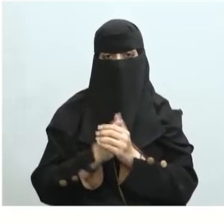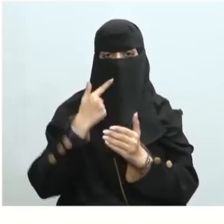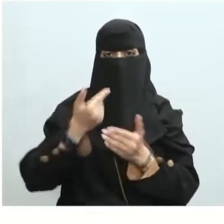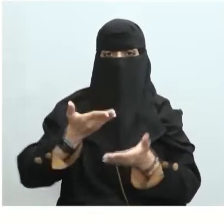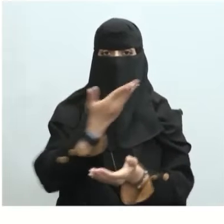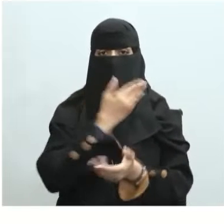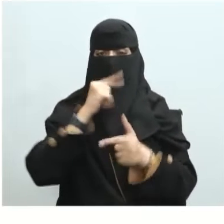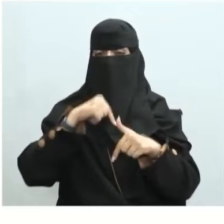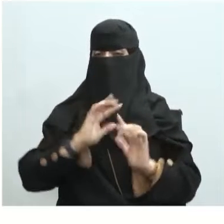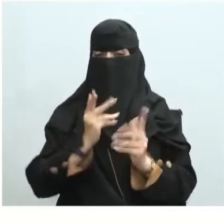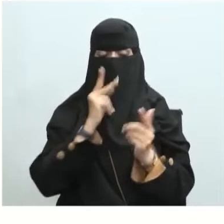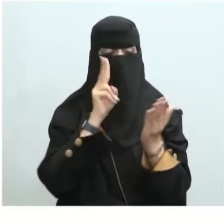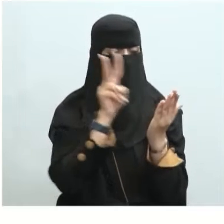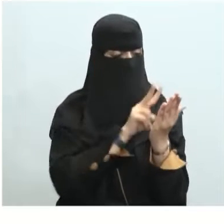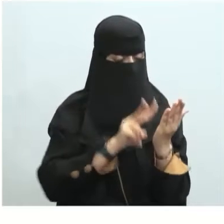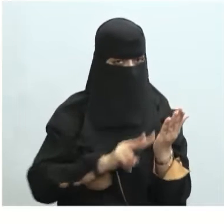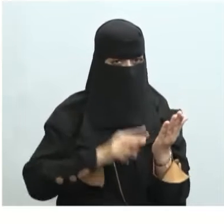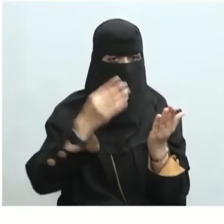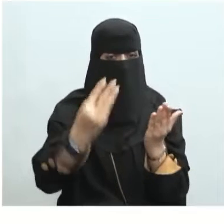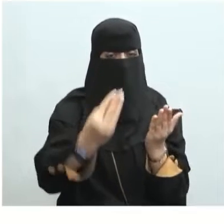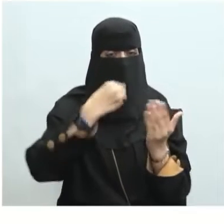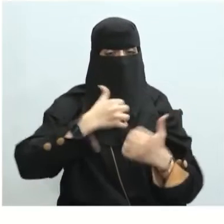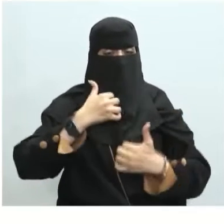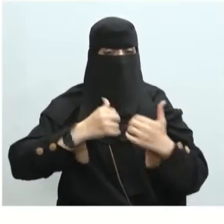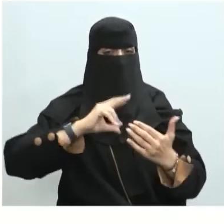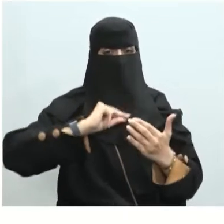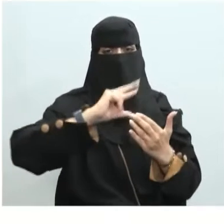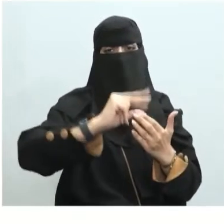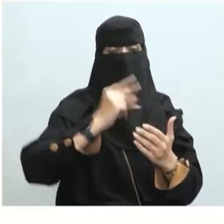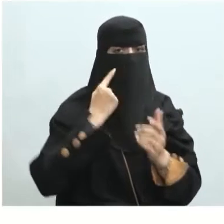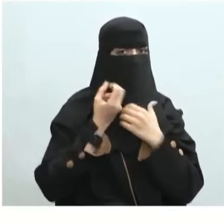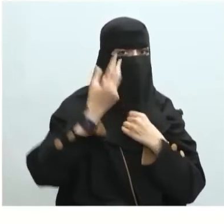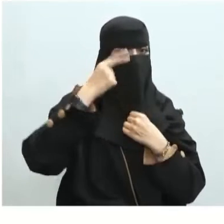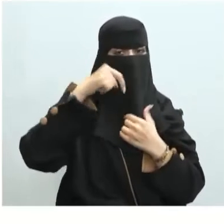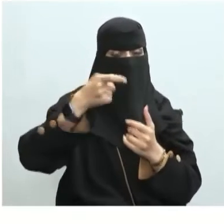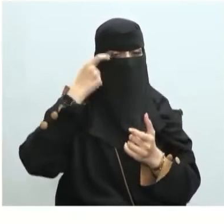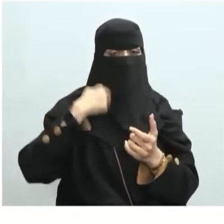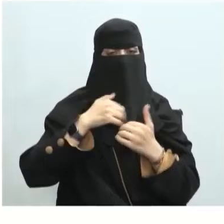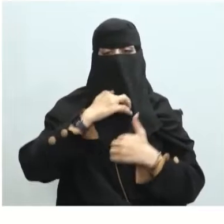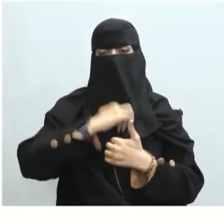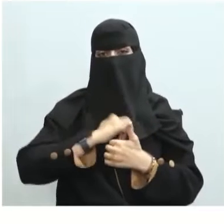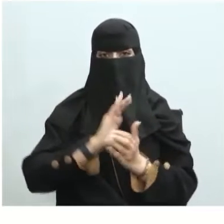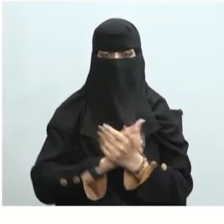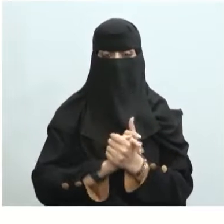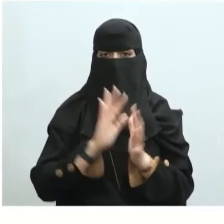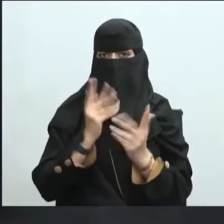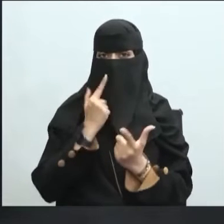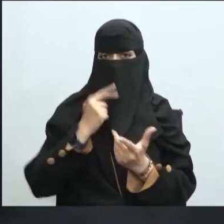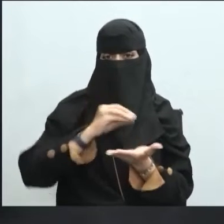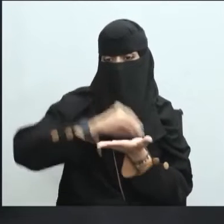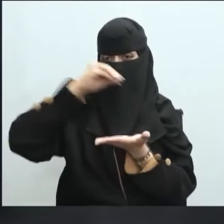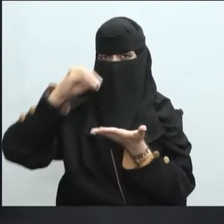النص على نقل عواطف الكاتب ورؤاه الى فكر القارئ ووجدانه كيف يستطيع ان